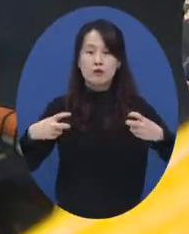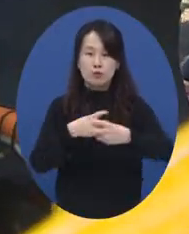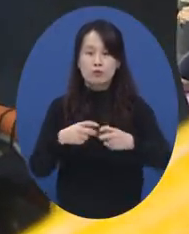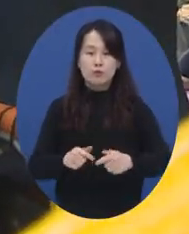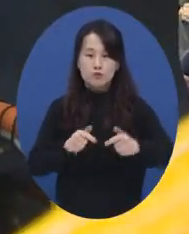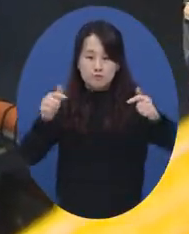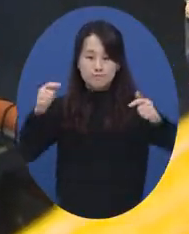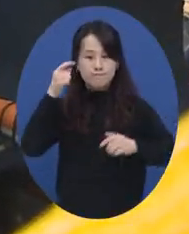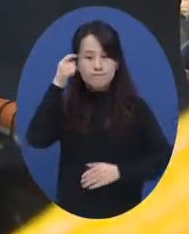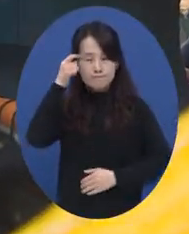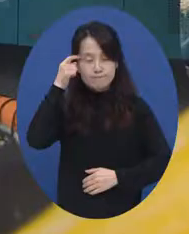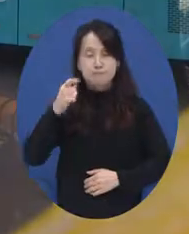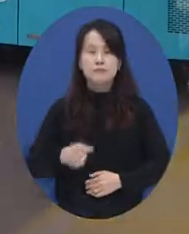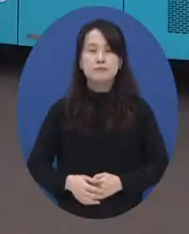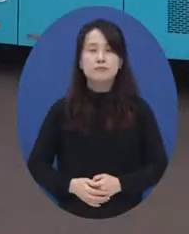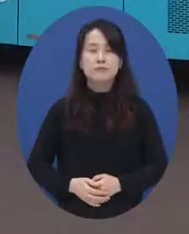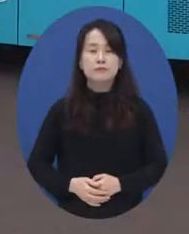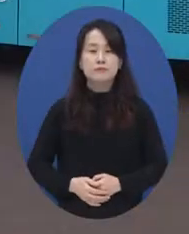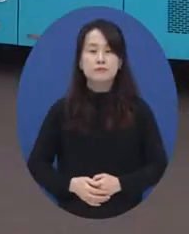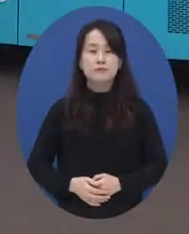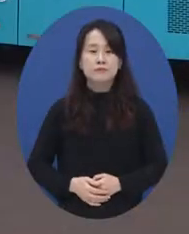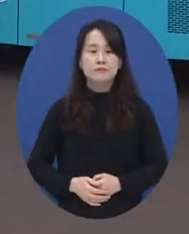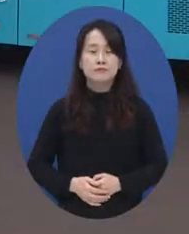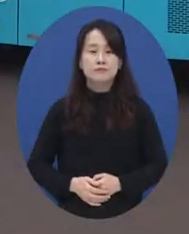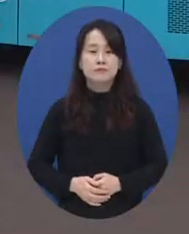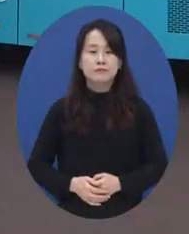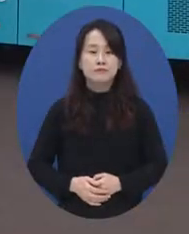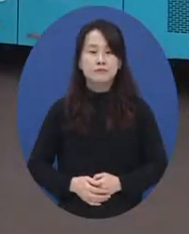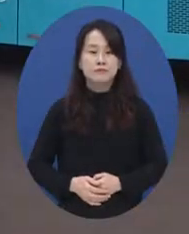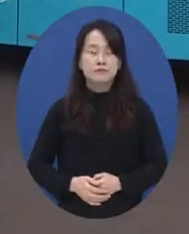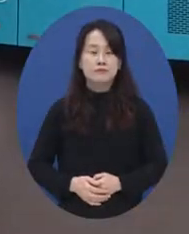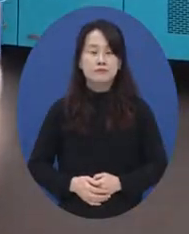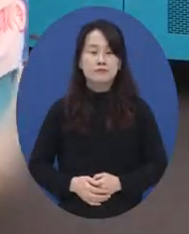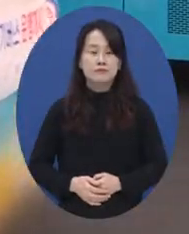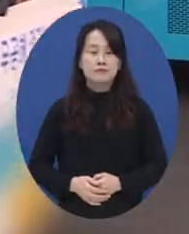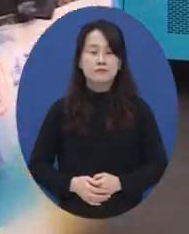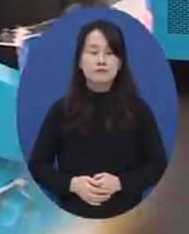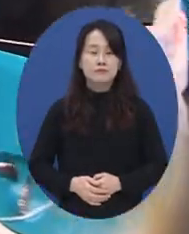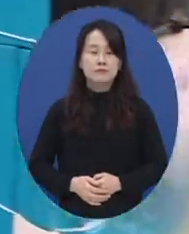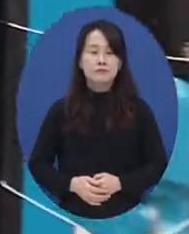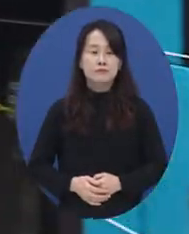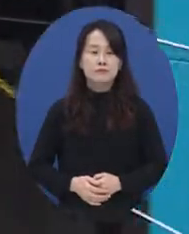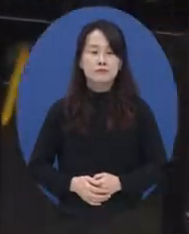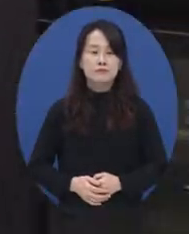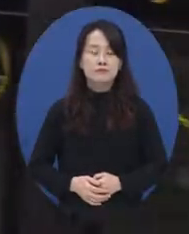친환경 대중교통을 더 확대하겠다는 구상입니다. 경기주TV 한선지입니다.